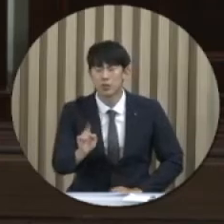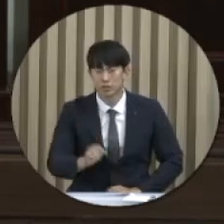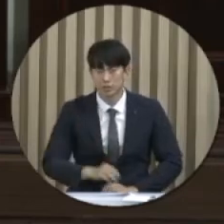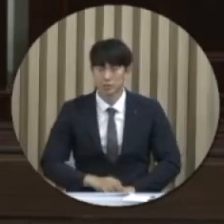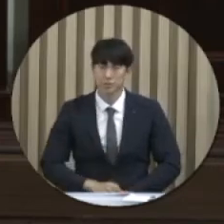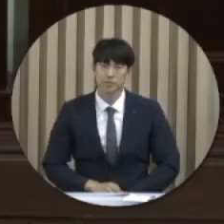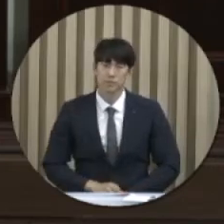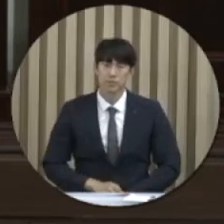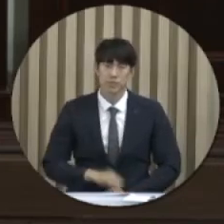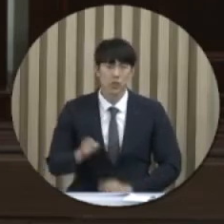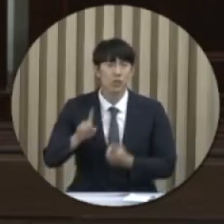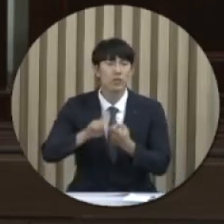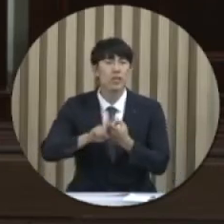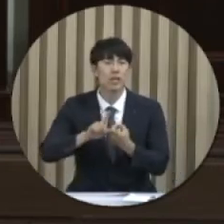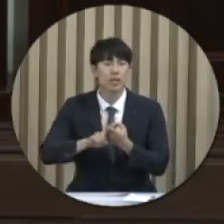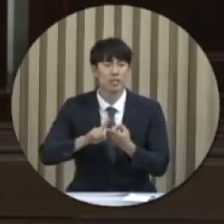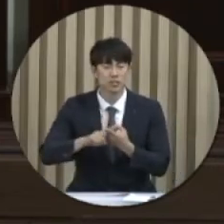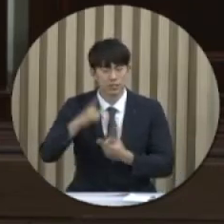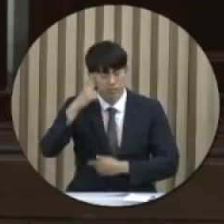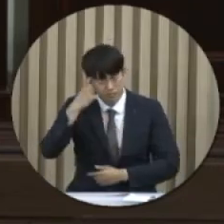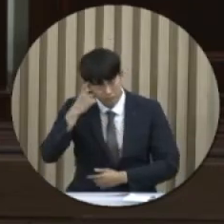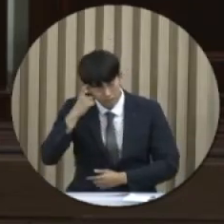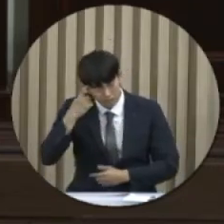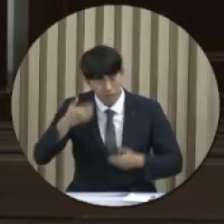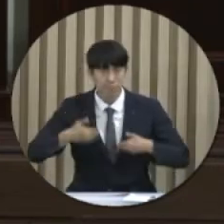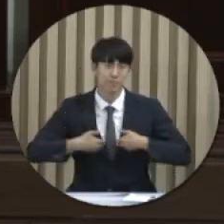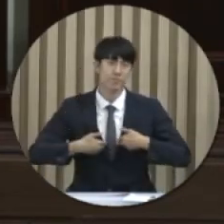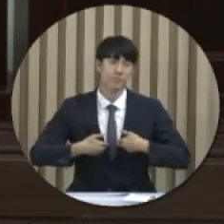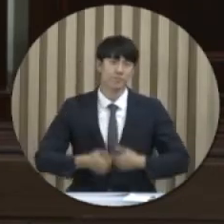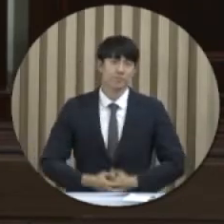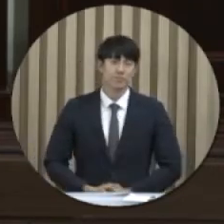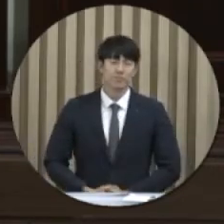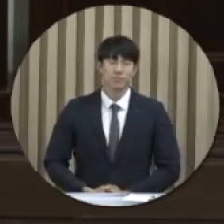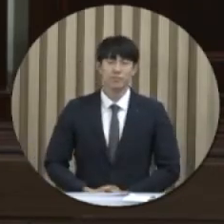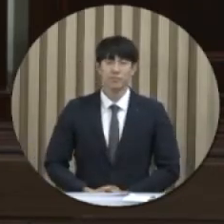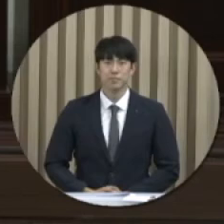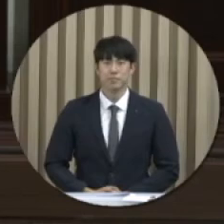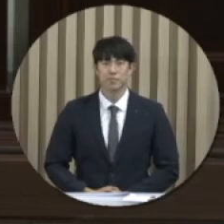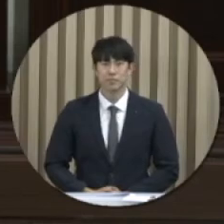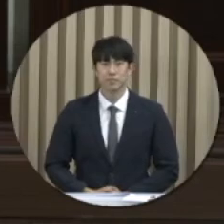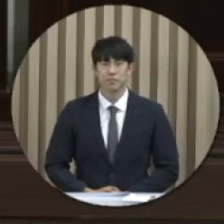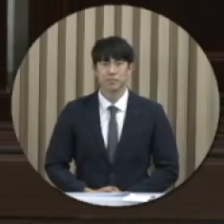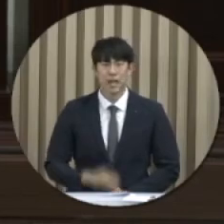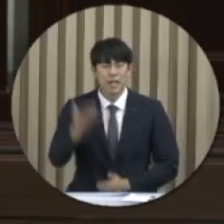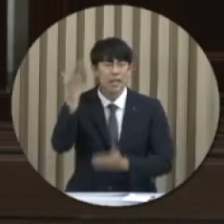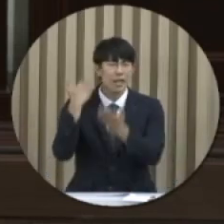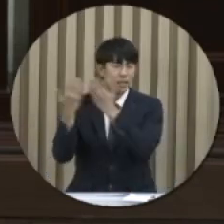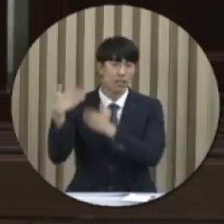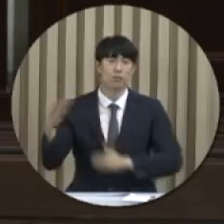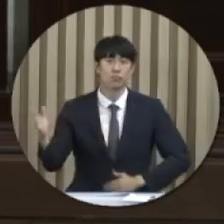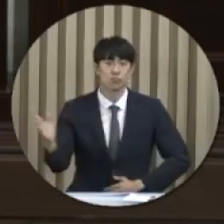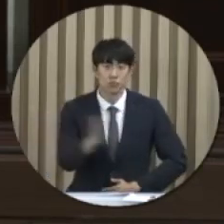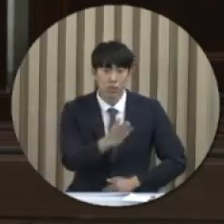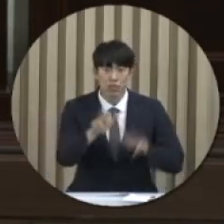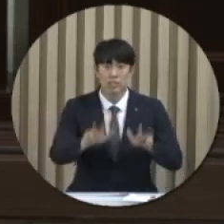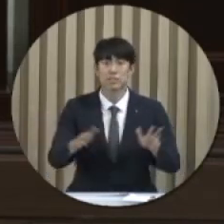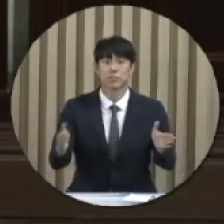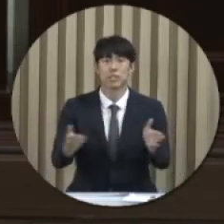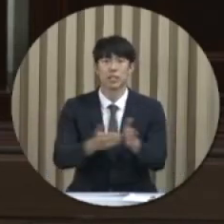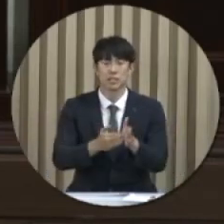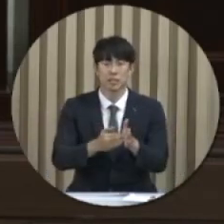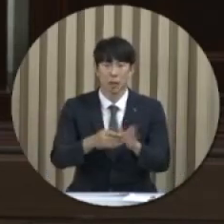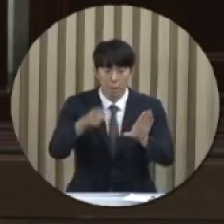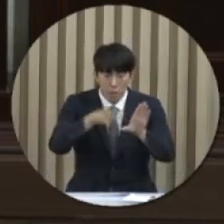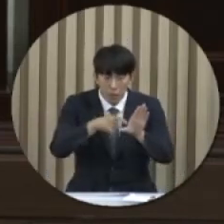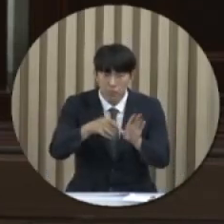무엇이었는지 한번 돌돌이 생각해 보게 됩니다. 그 시절부터 지금까지